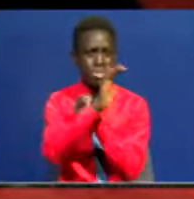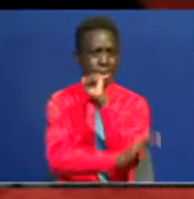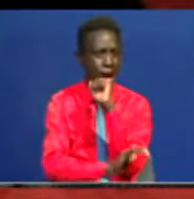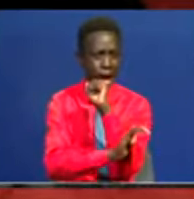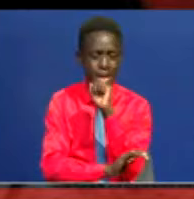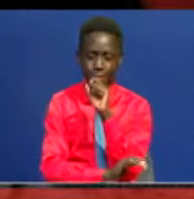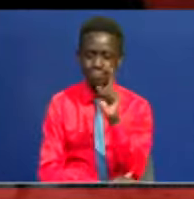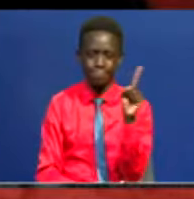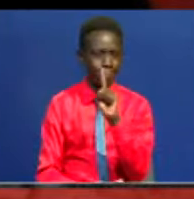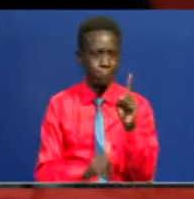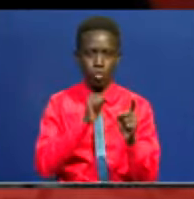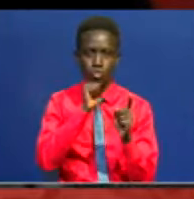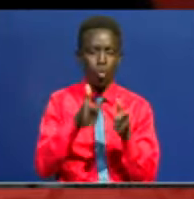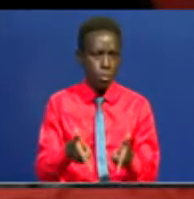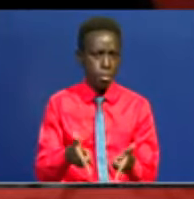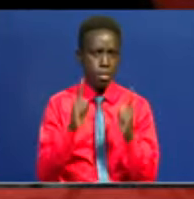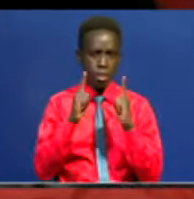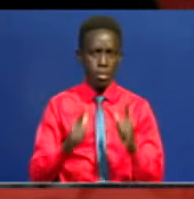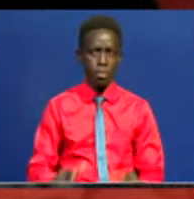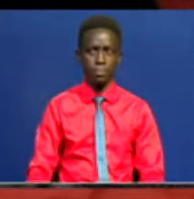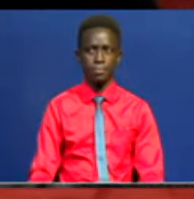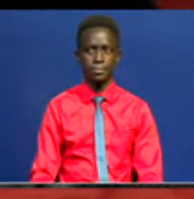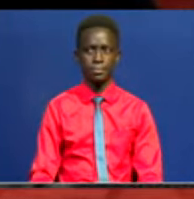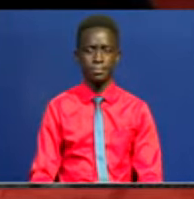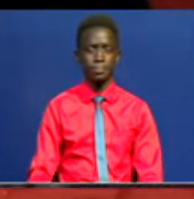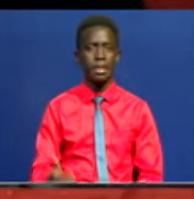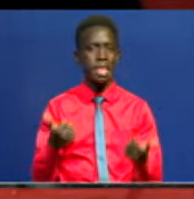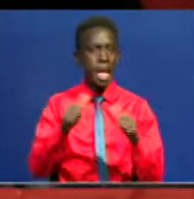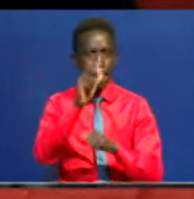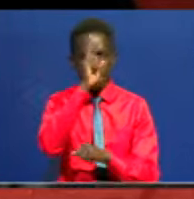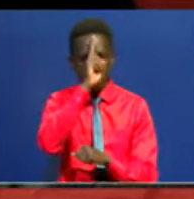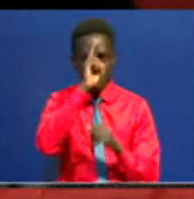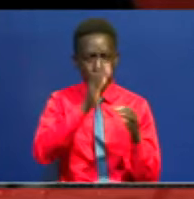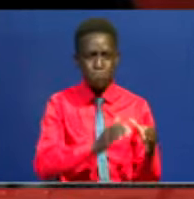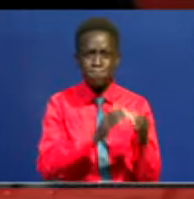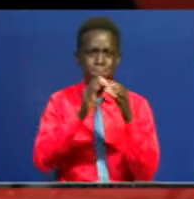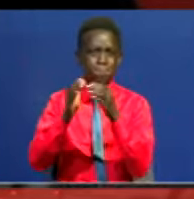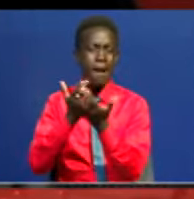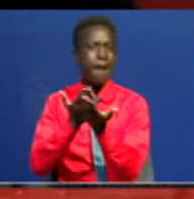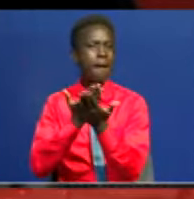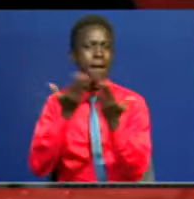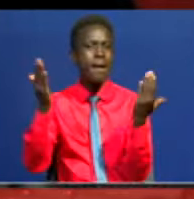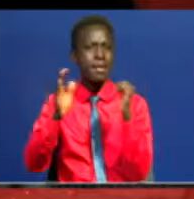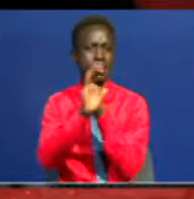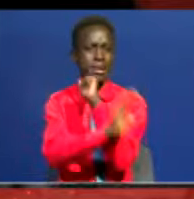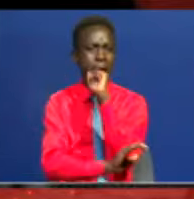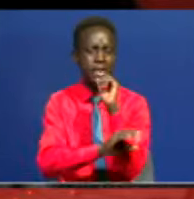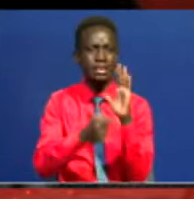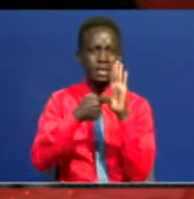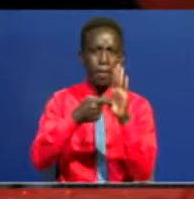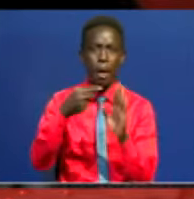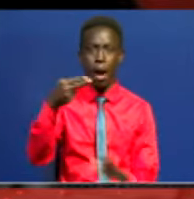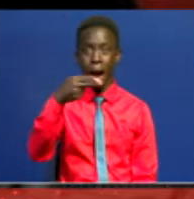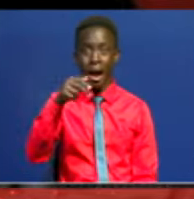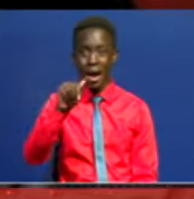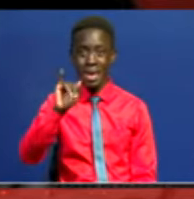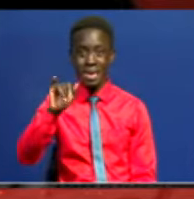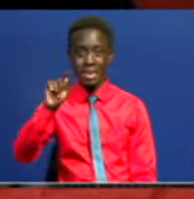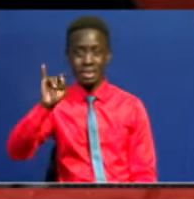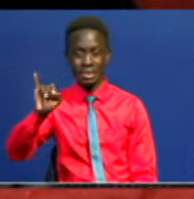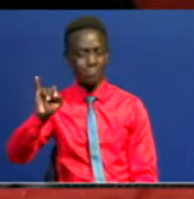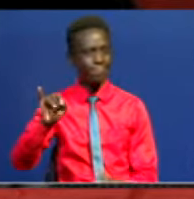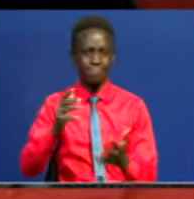issued prohibiting deployment of police officers to Haiti or any other country otherwise than in